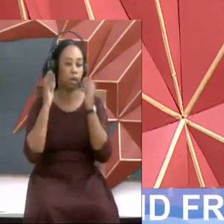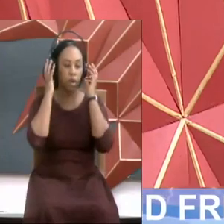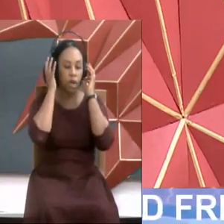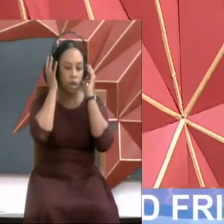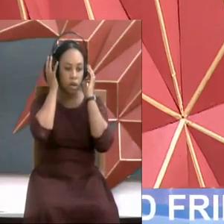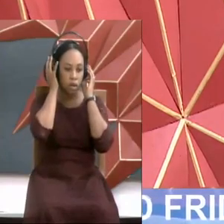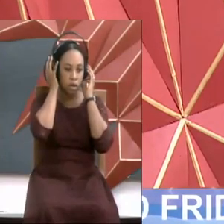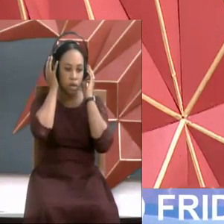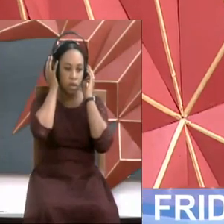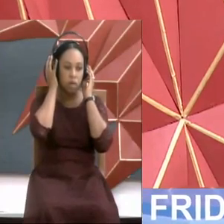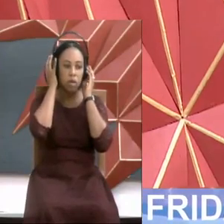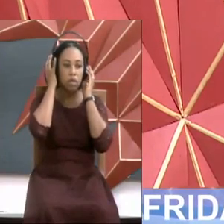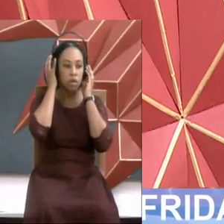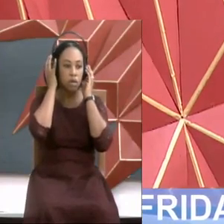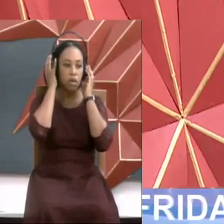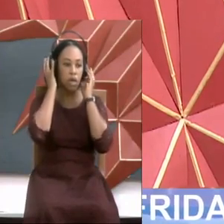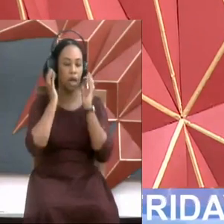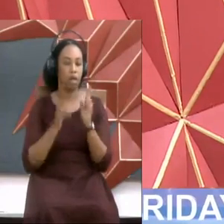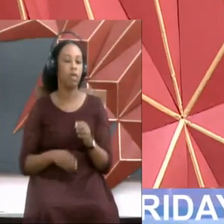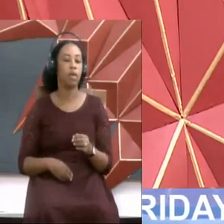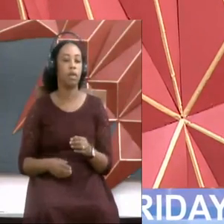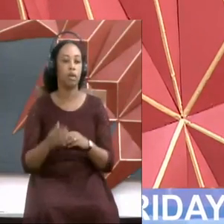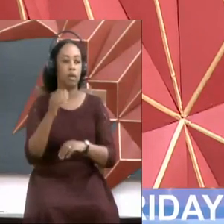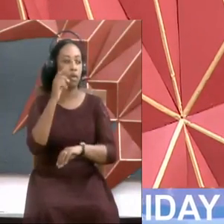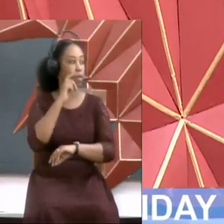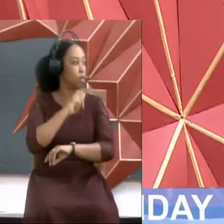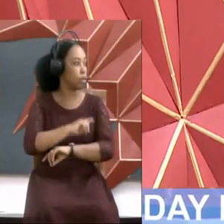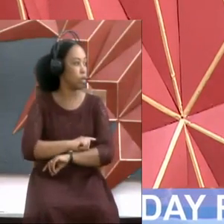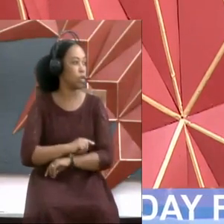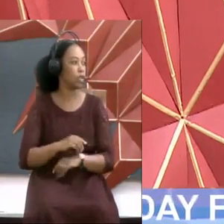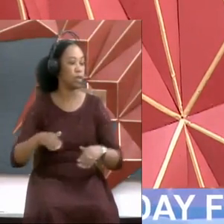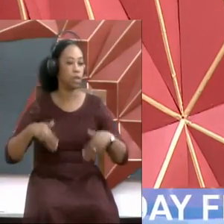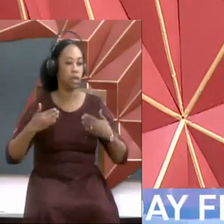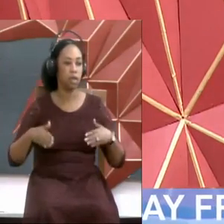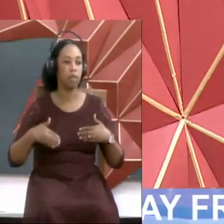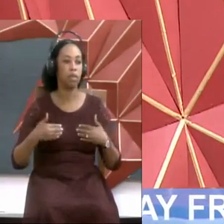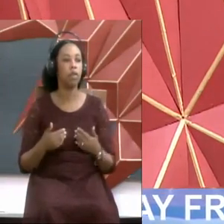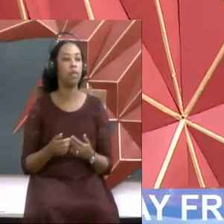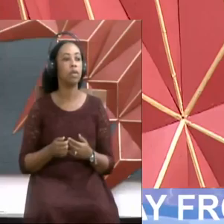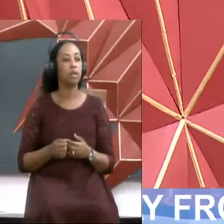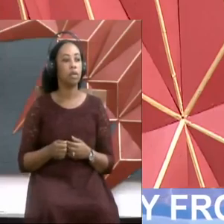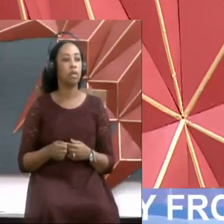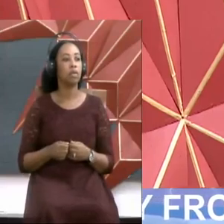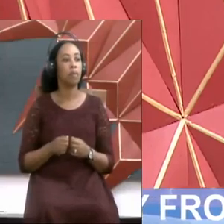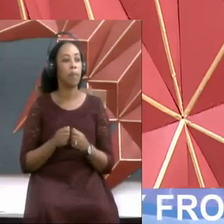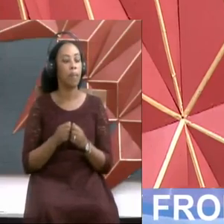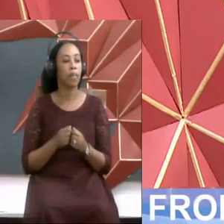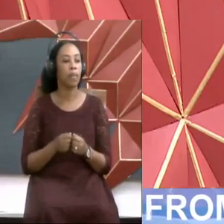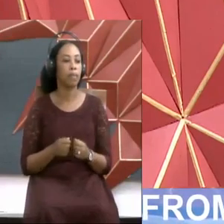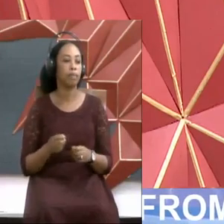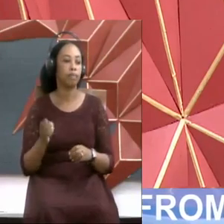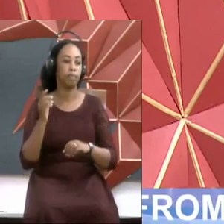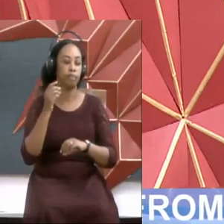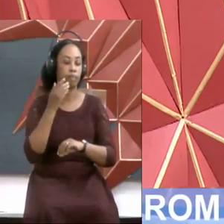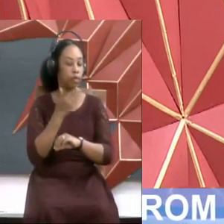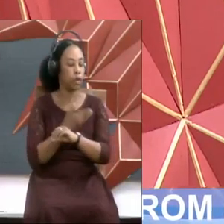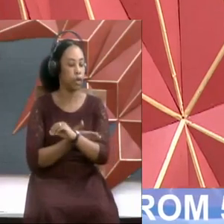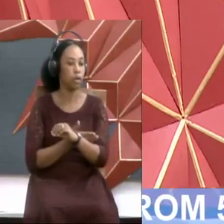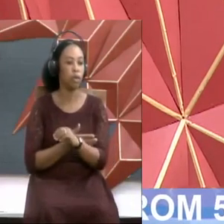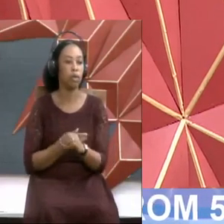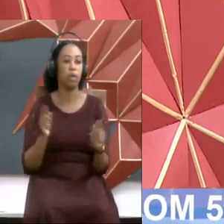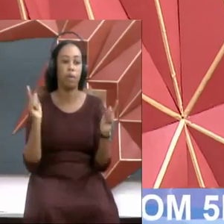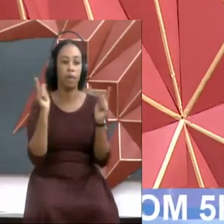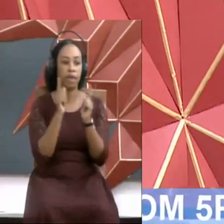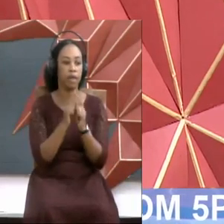jamais, mais un jour où nous nous réjouissons à cause de notre Seigneur Jésus-Christ. Le matin, il y a eu l'école